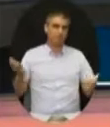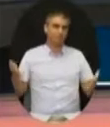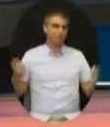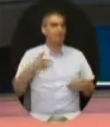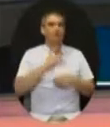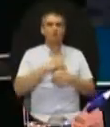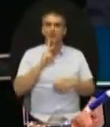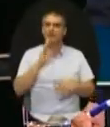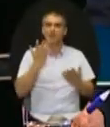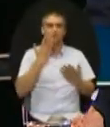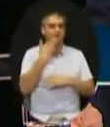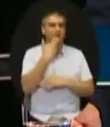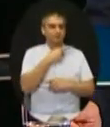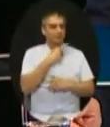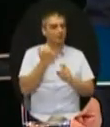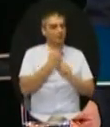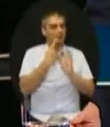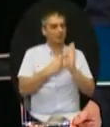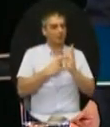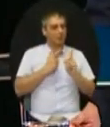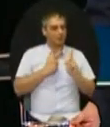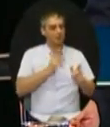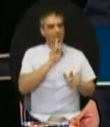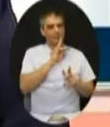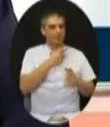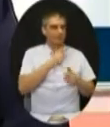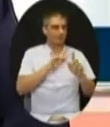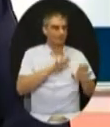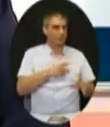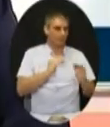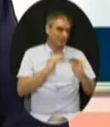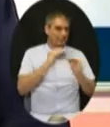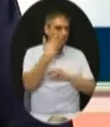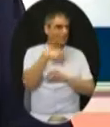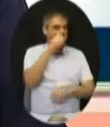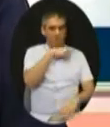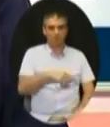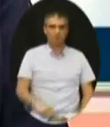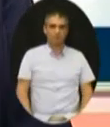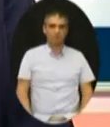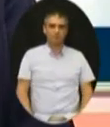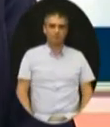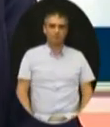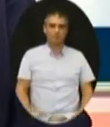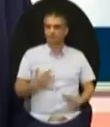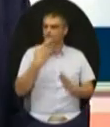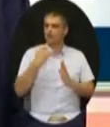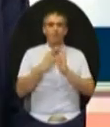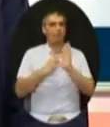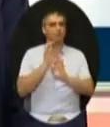הזה. דוקטור קדר, איך מדינת ישראל בחקיקה שלה נלחמת בגזענות? באופן יחסי למדינות אחרות? החוקים